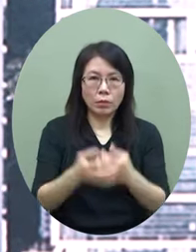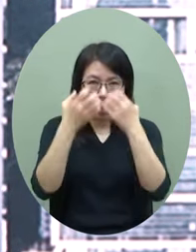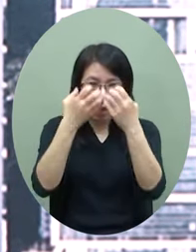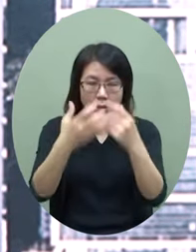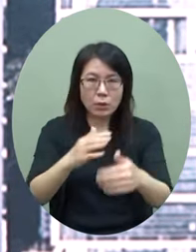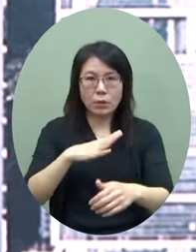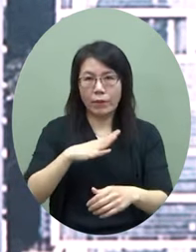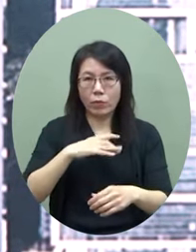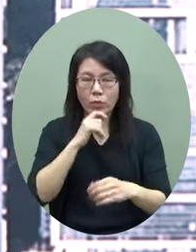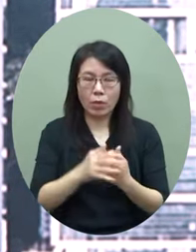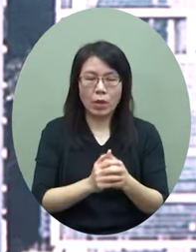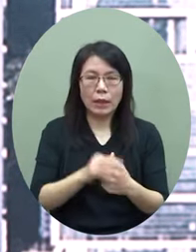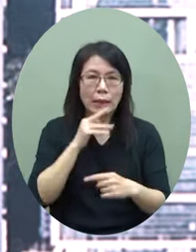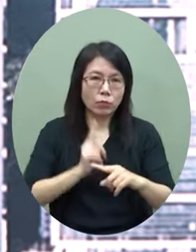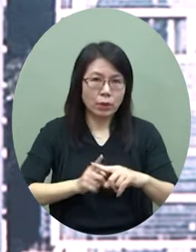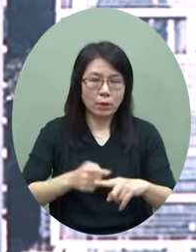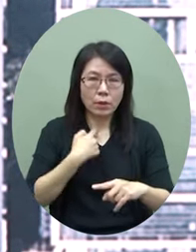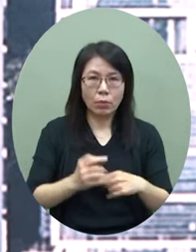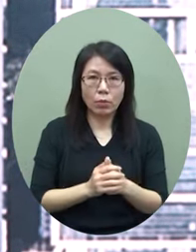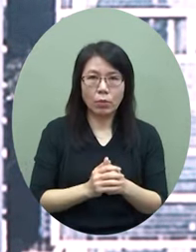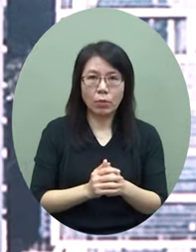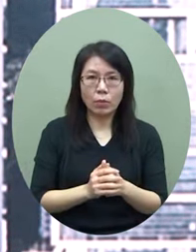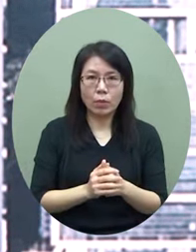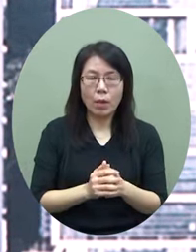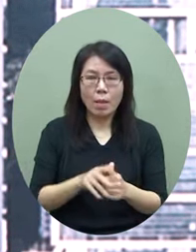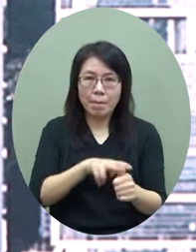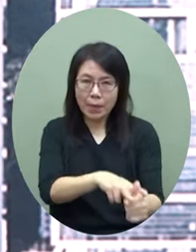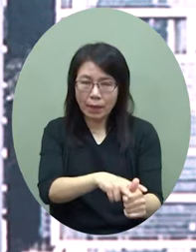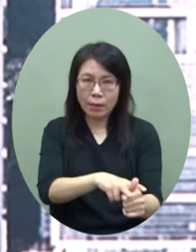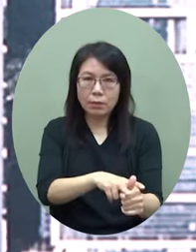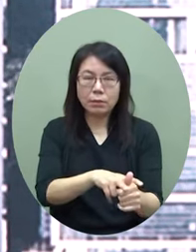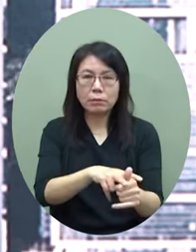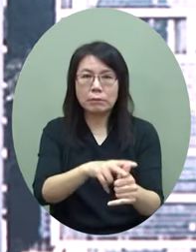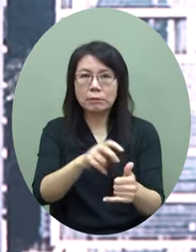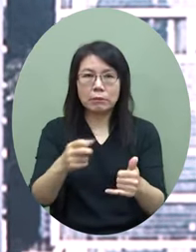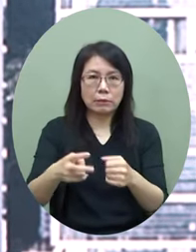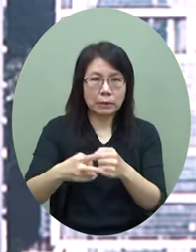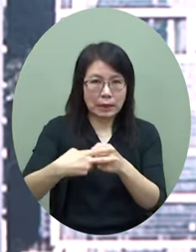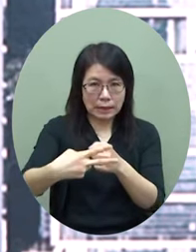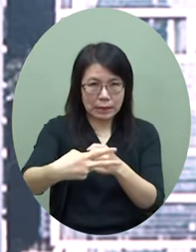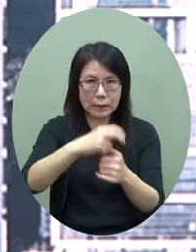情況在有需要的時候是會要求強制第二次的檢測